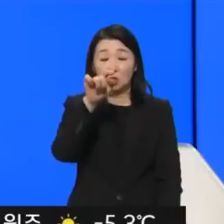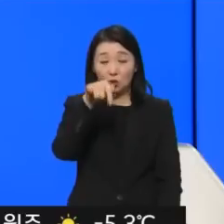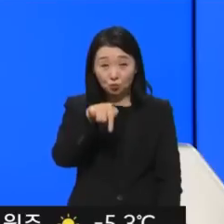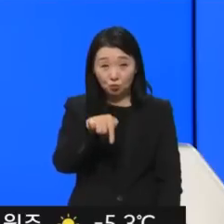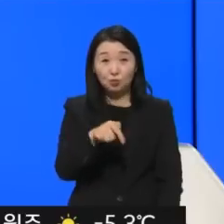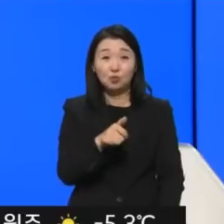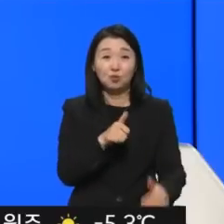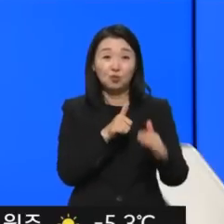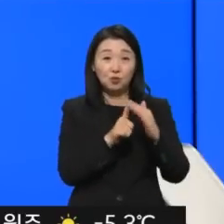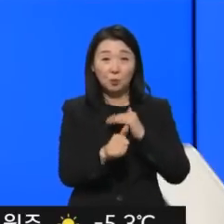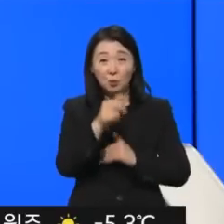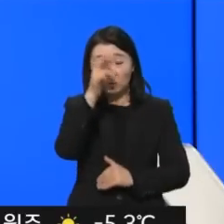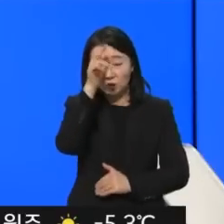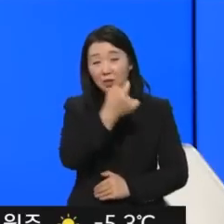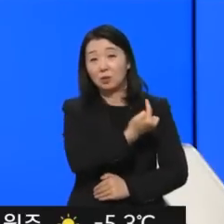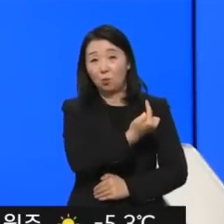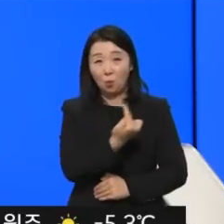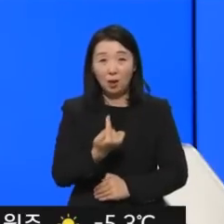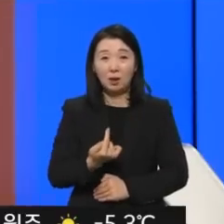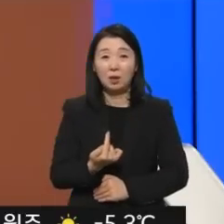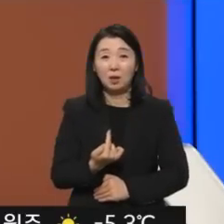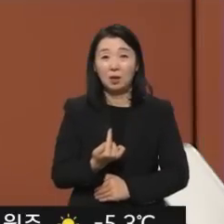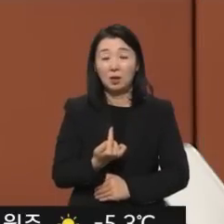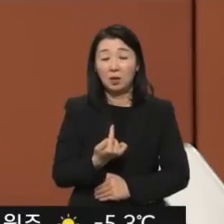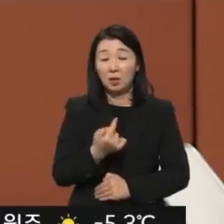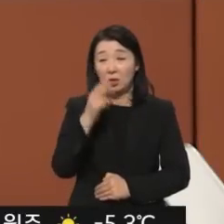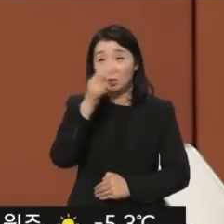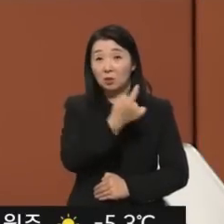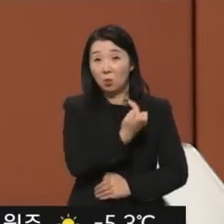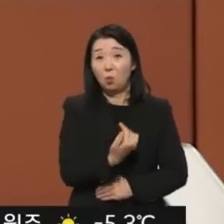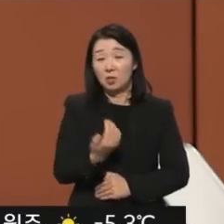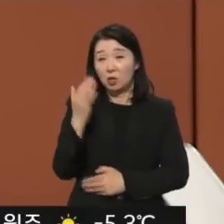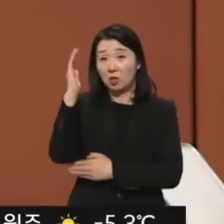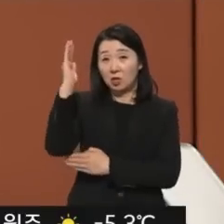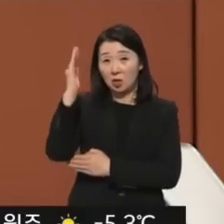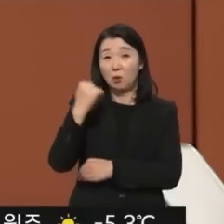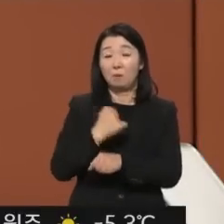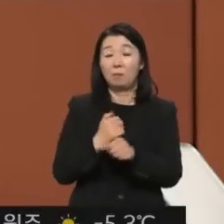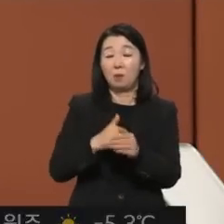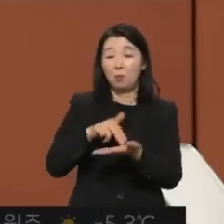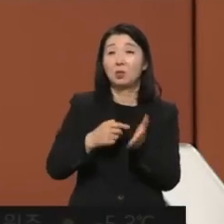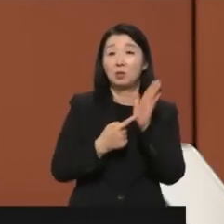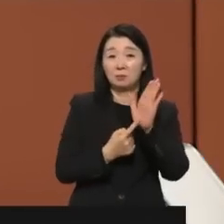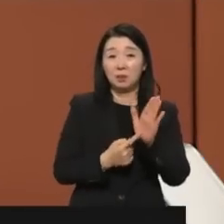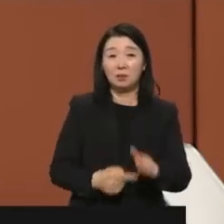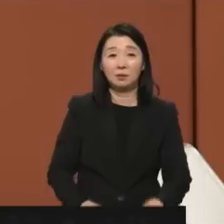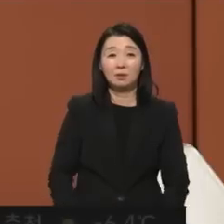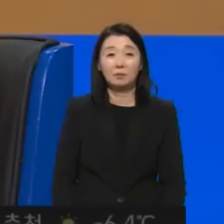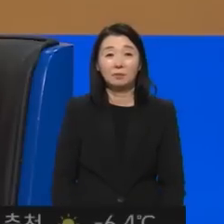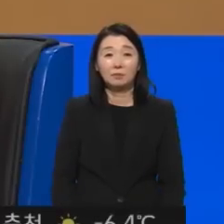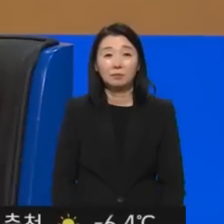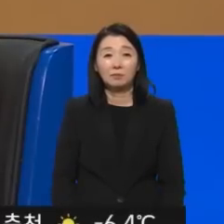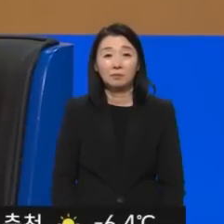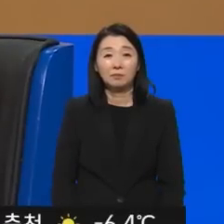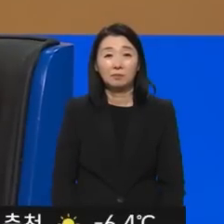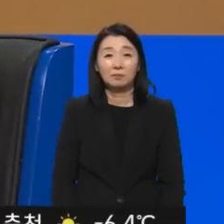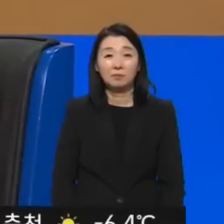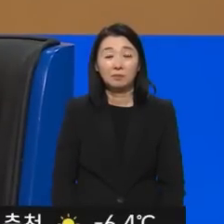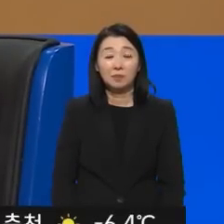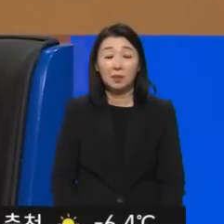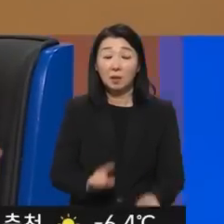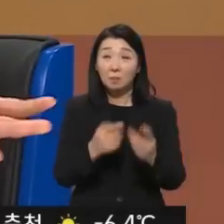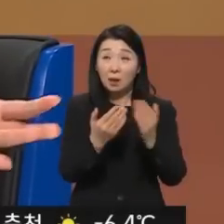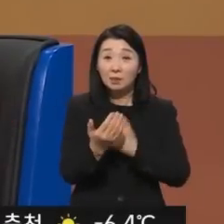오늘 오후에 경찰에 출석을 했습니다. 출석 전에 기자회견을 열어서 본인의 입장을 내놨다는 거죠. 네, 이 말씀을 드리기